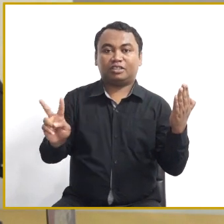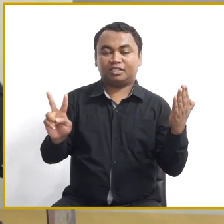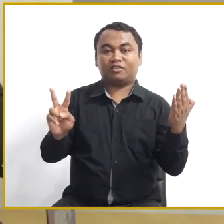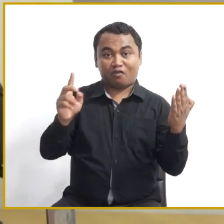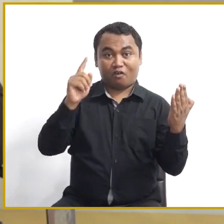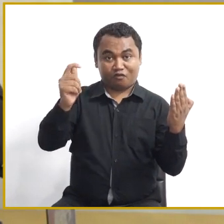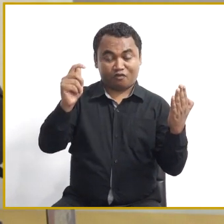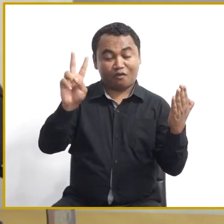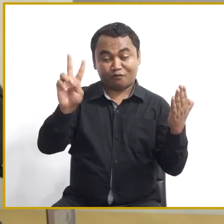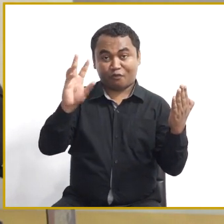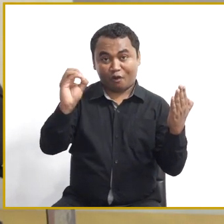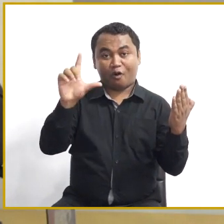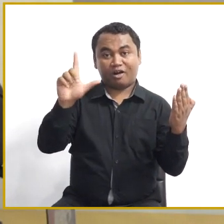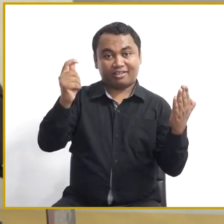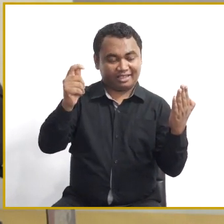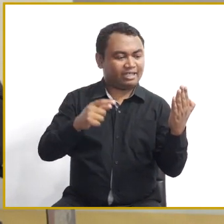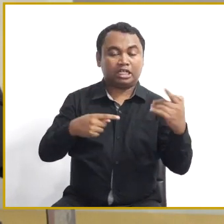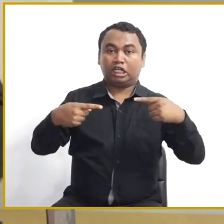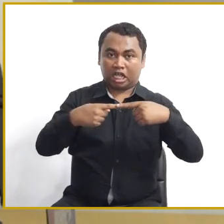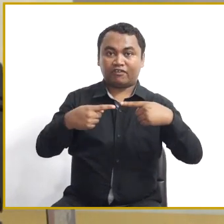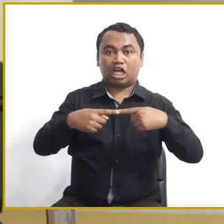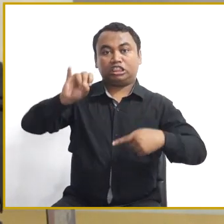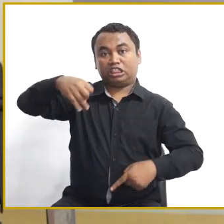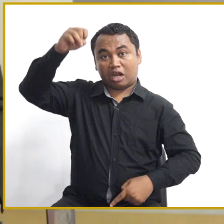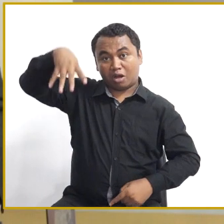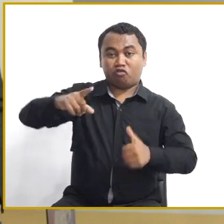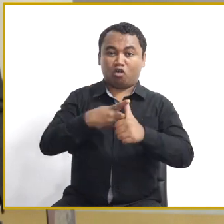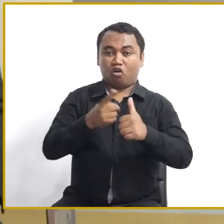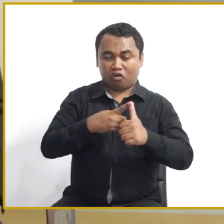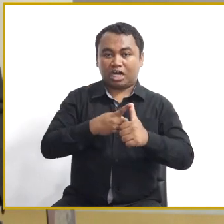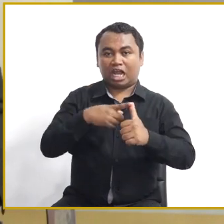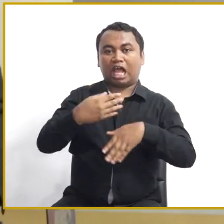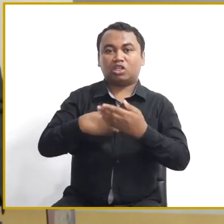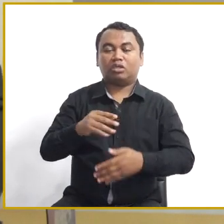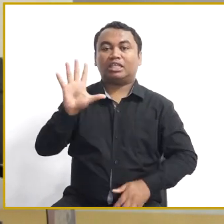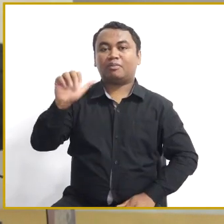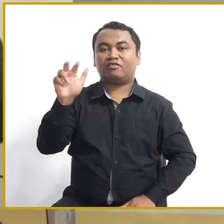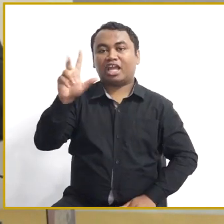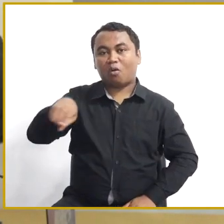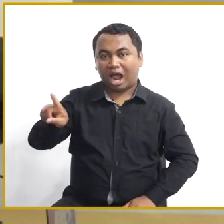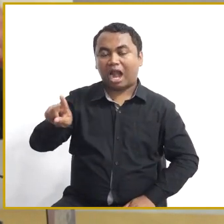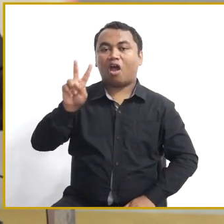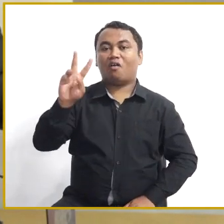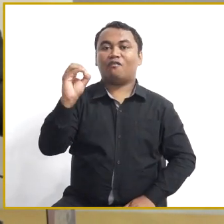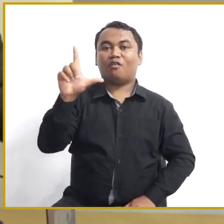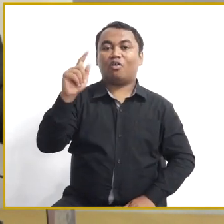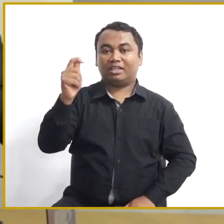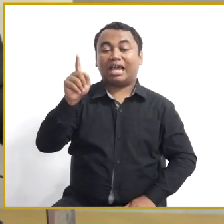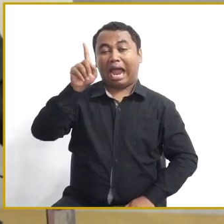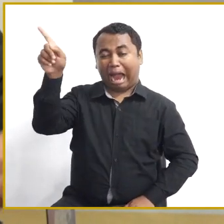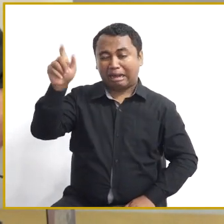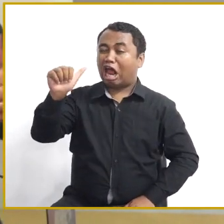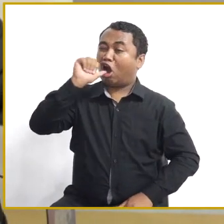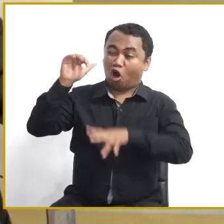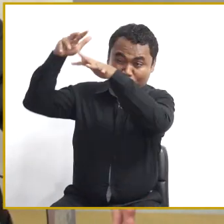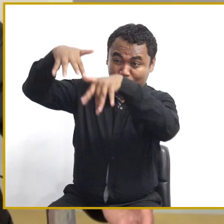35 000 volta aloha ny jirama de hoentina avy any an-dekaleka ny 35 000 volta de misy very an-dalana zay 35 000 volta